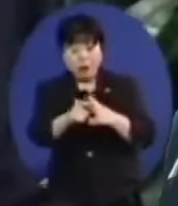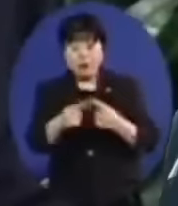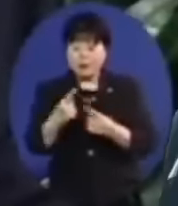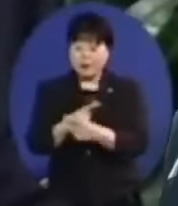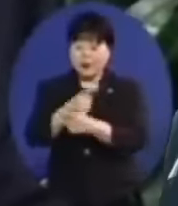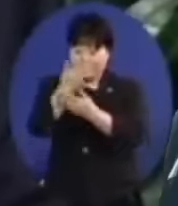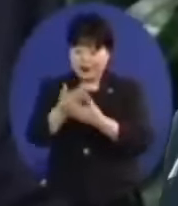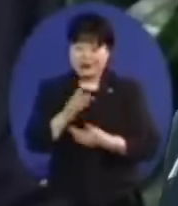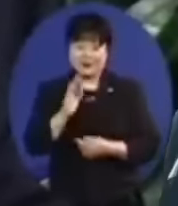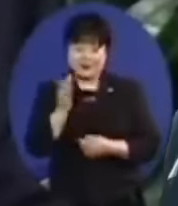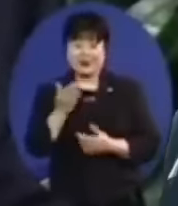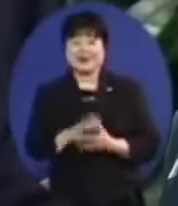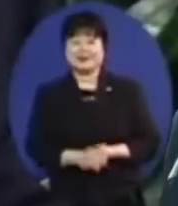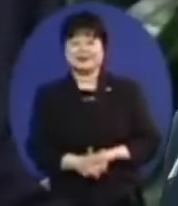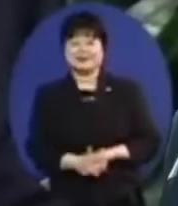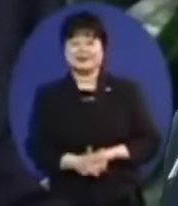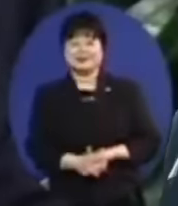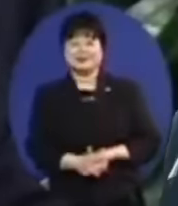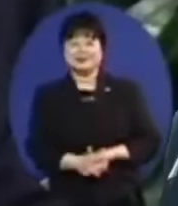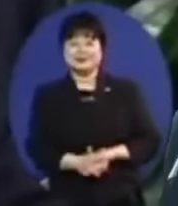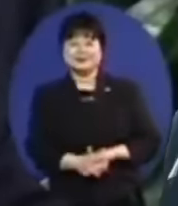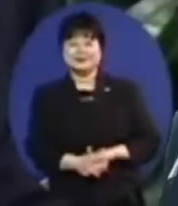것입니다.